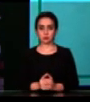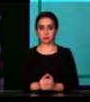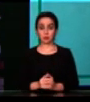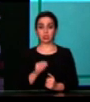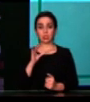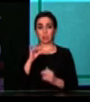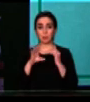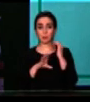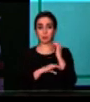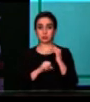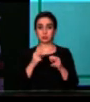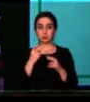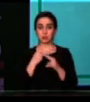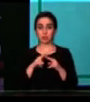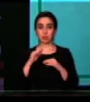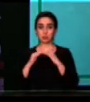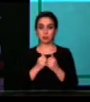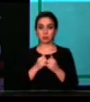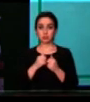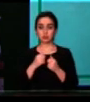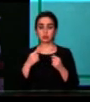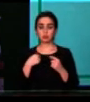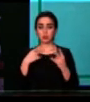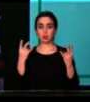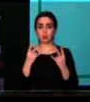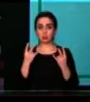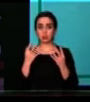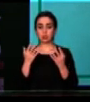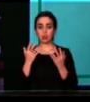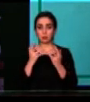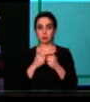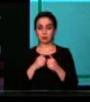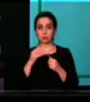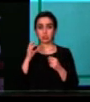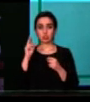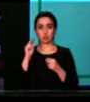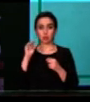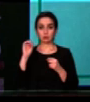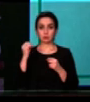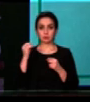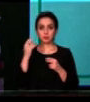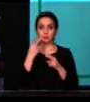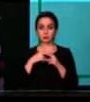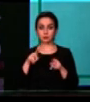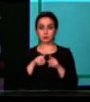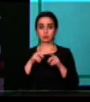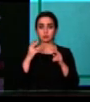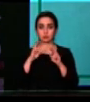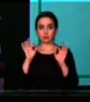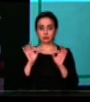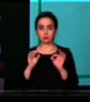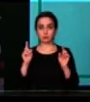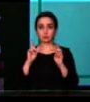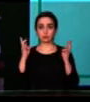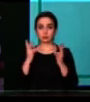И на последнем шаге, на пятом шаге, нам необходимо определить число E. Число E получается таким образом, что